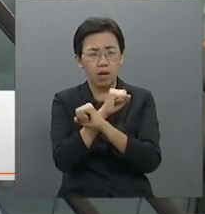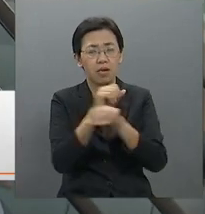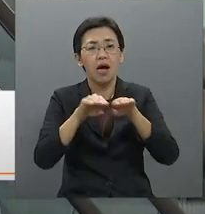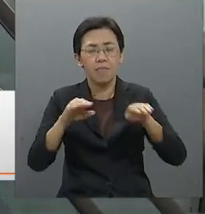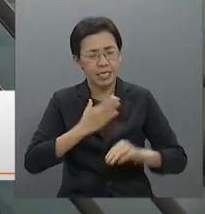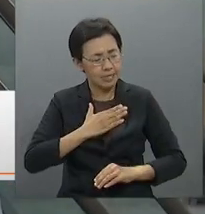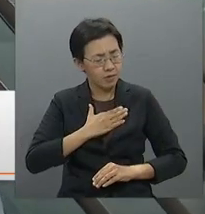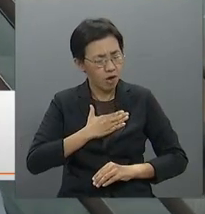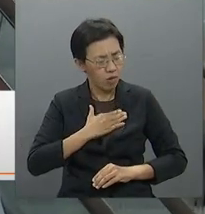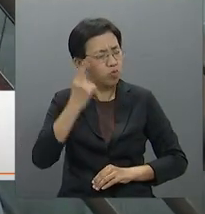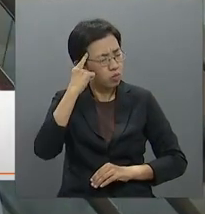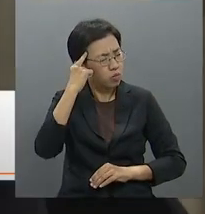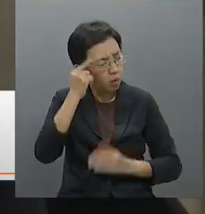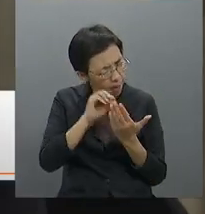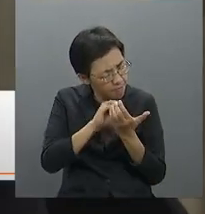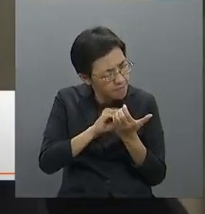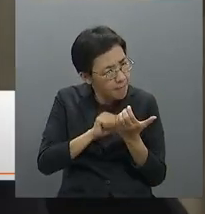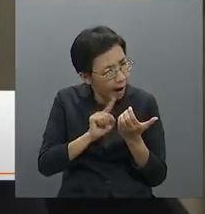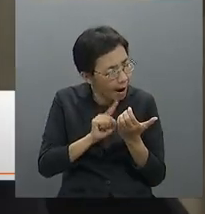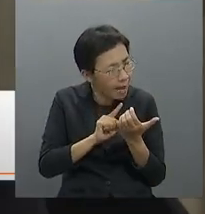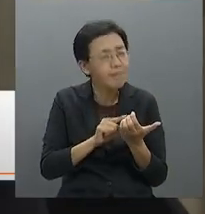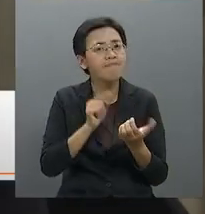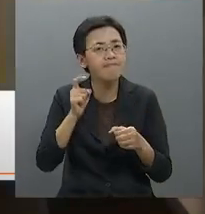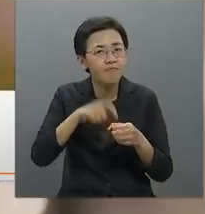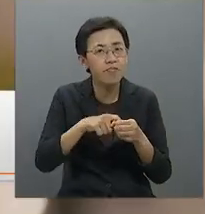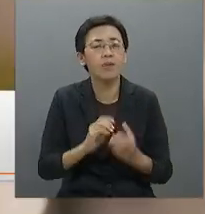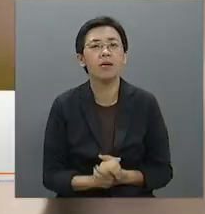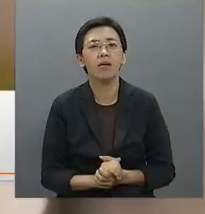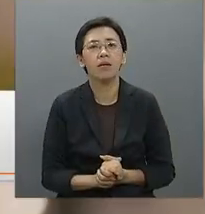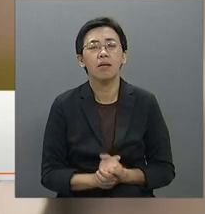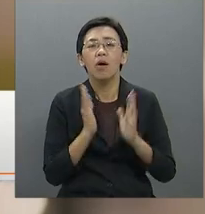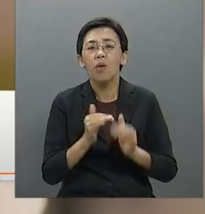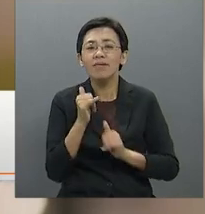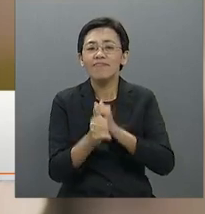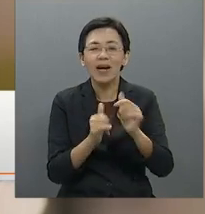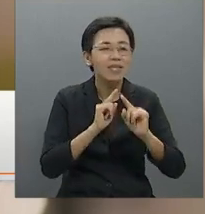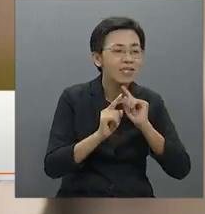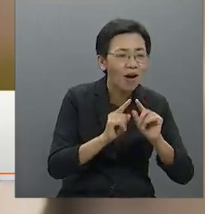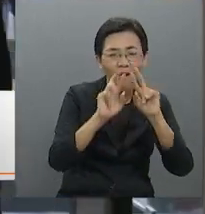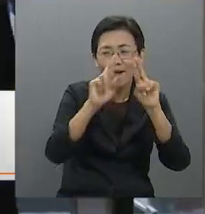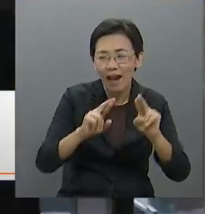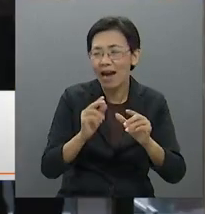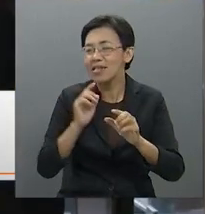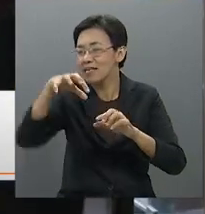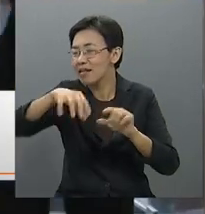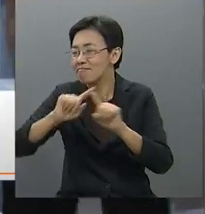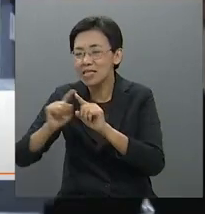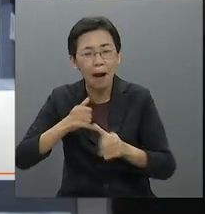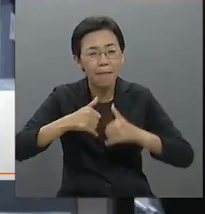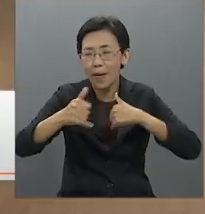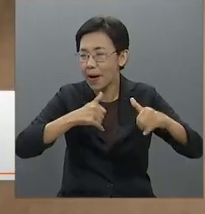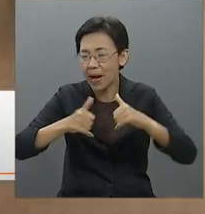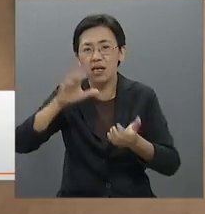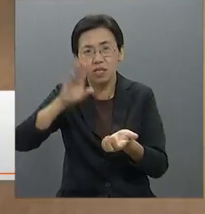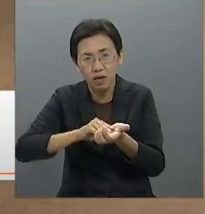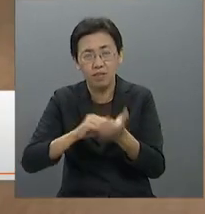ยงข้นนะครคผชมครับดดเรื่องของการติดตามเส้นทางผู้ใช้บริการ ถือวเปนสงทสำคัญโดยจะขอยกตัวอย่างกรณ